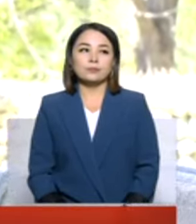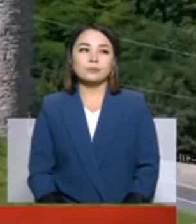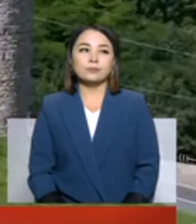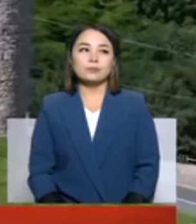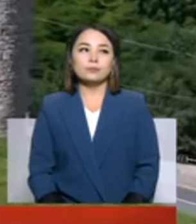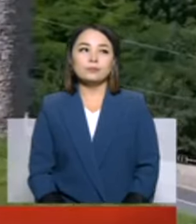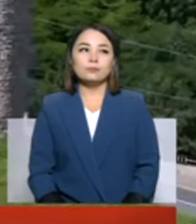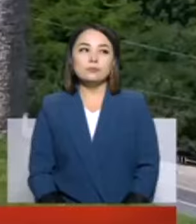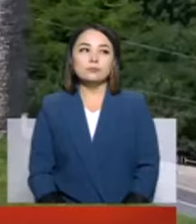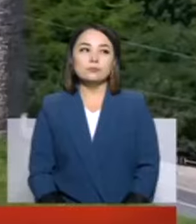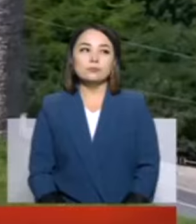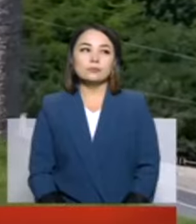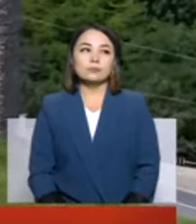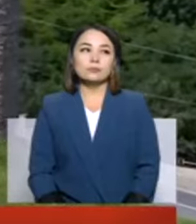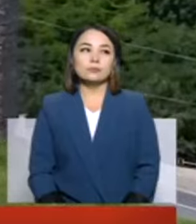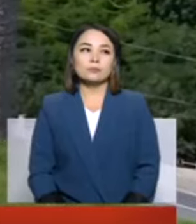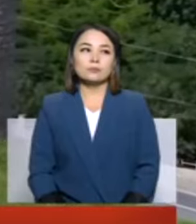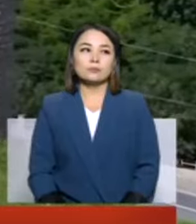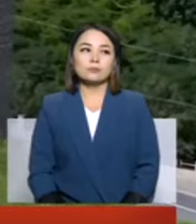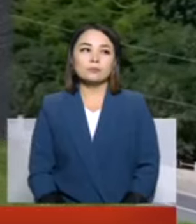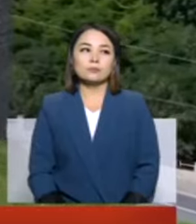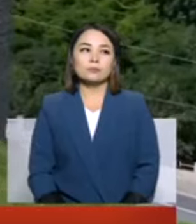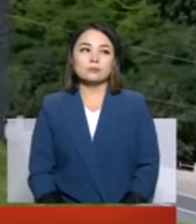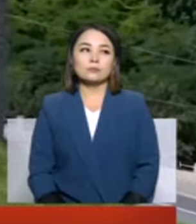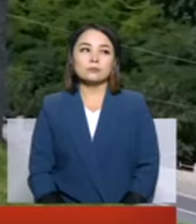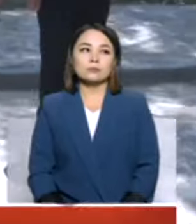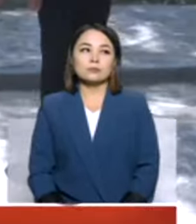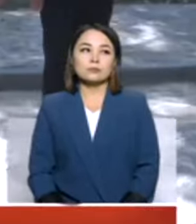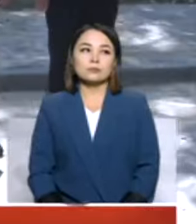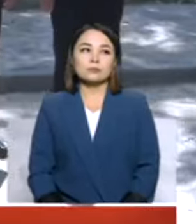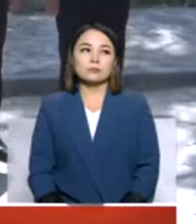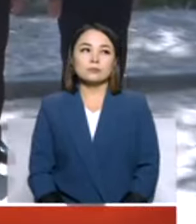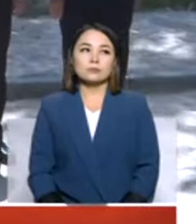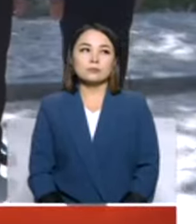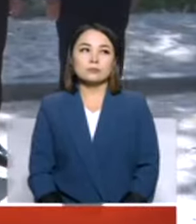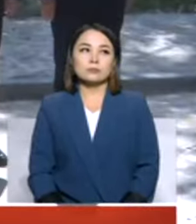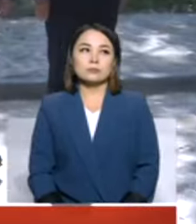Дос Шамаратұлы, Аршын Ахмет, президент телерадиокешенінің көмегімен ұлттық арна.